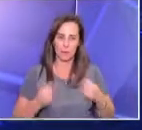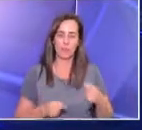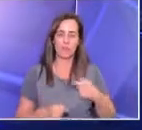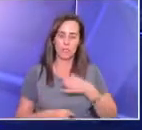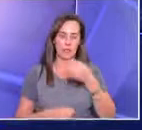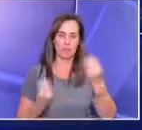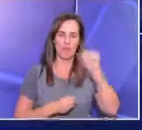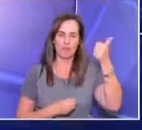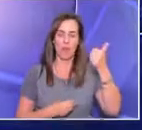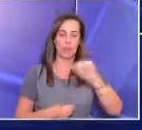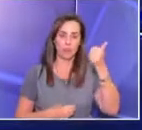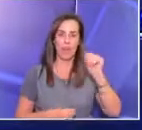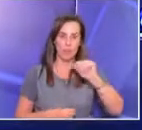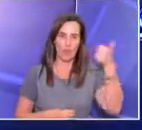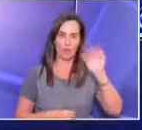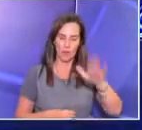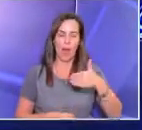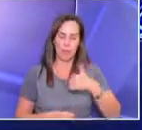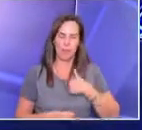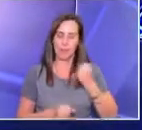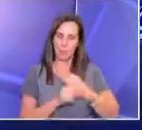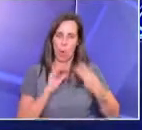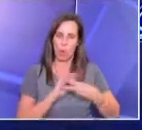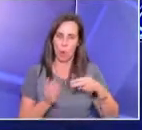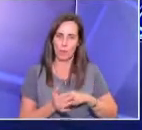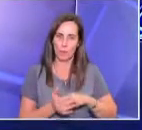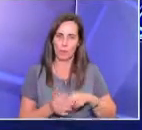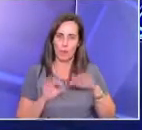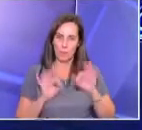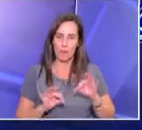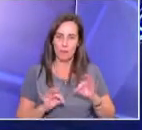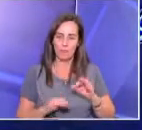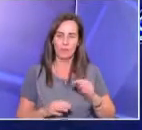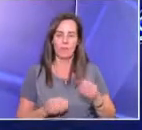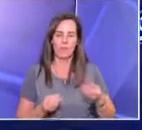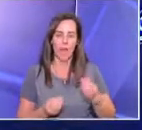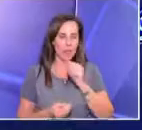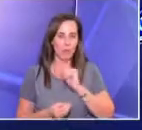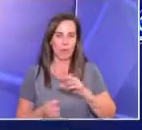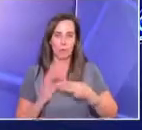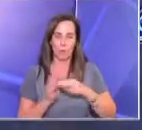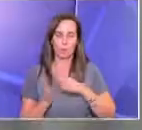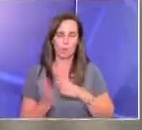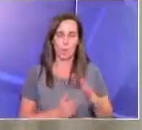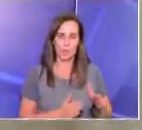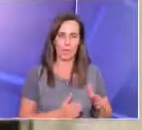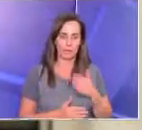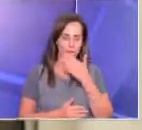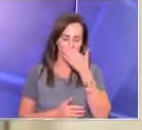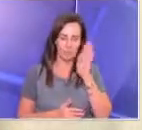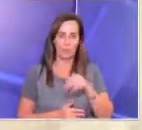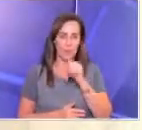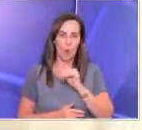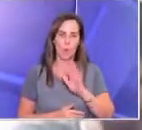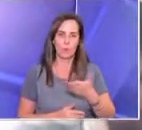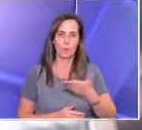היא בעדיפות ראשונה, ראשונה, אני ראשונה, גם מוצאנו את התוכנית, באמת, חוץ מהירוקים היחידים עם תוכנית סדורה בנושא, וגם